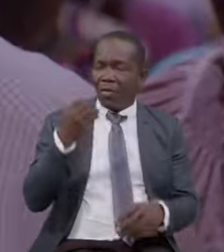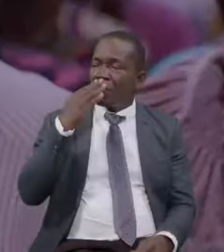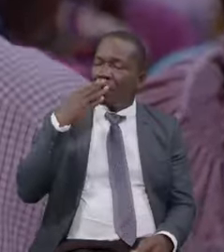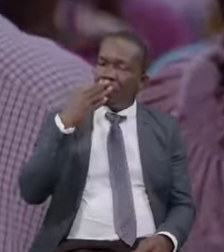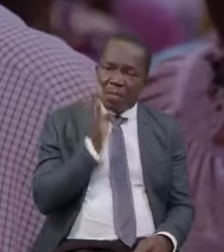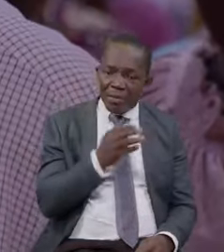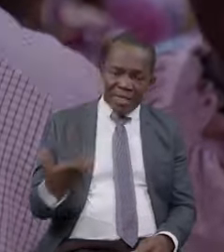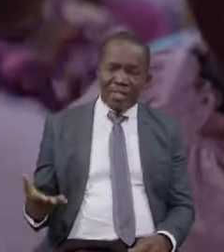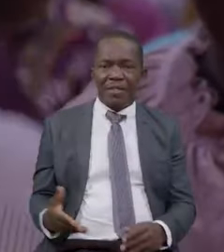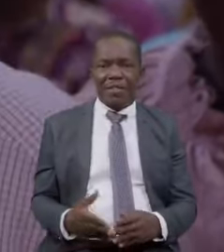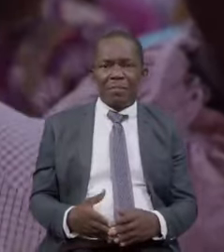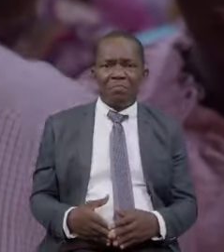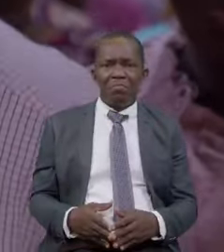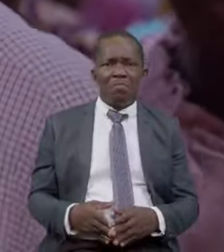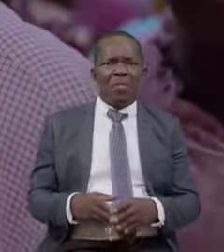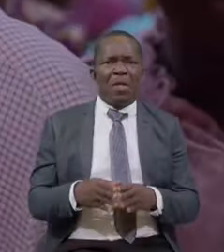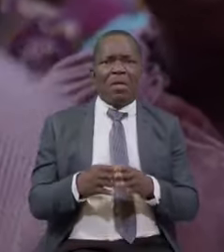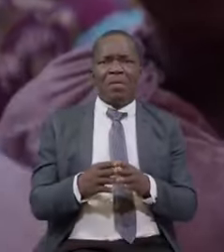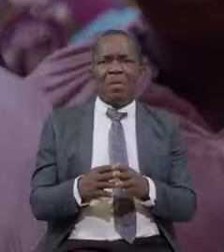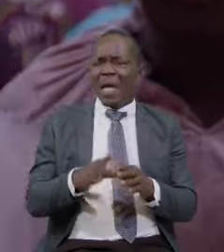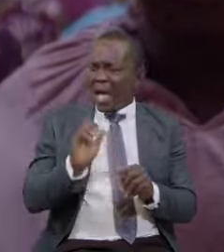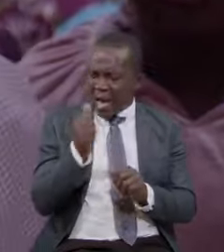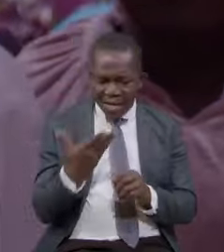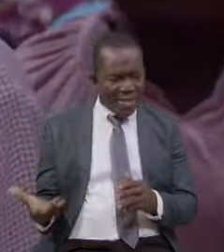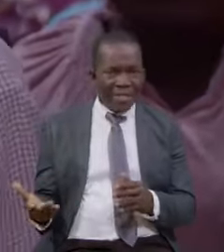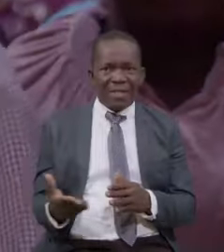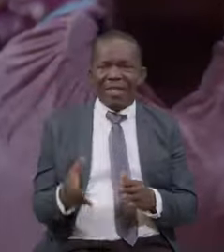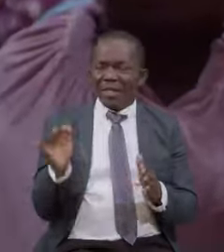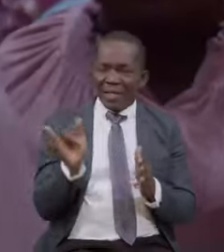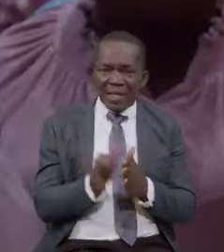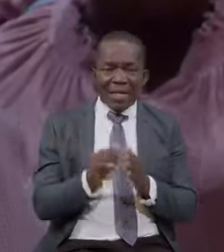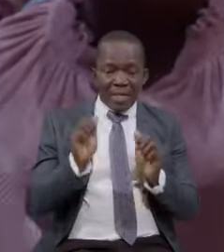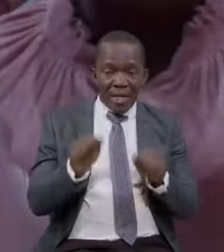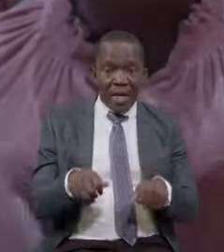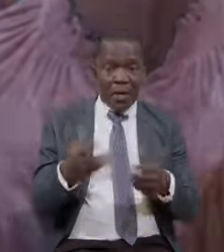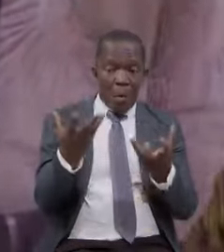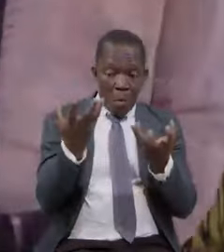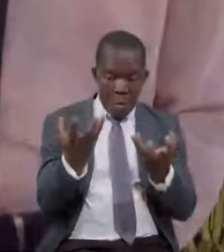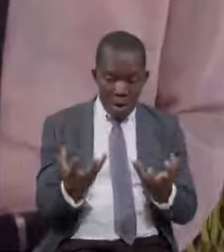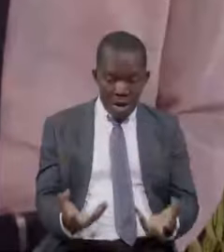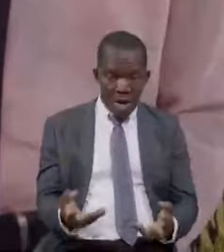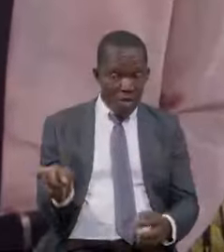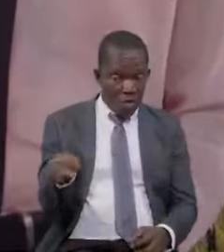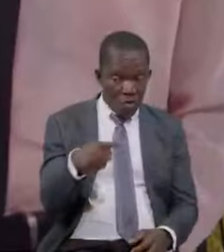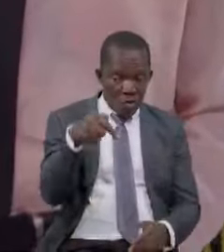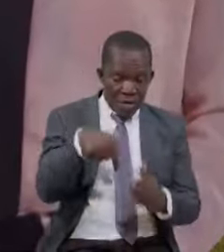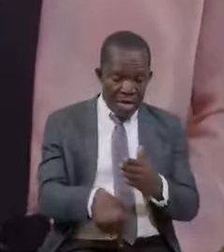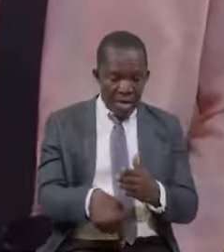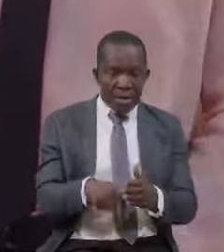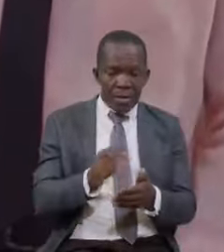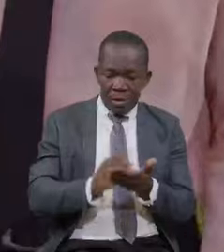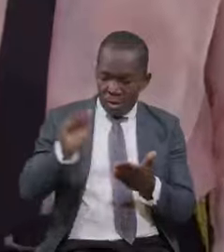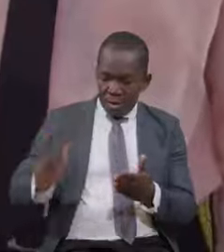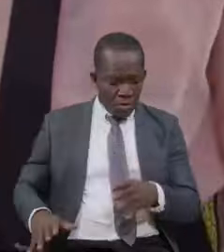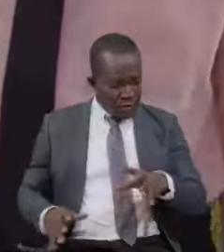atrocités toute chose qui va te peser dessus h h